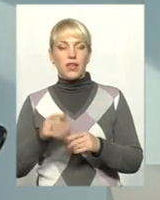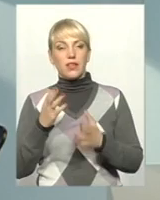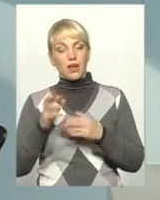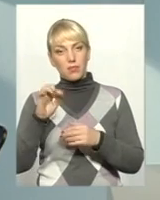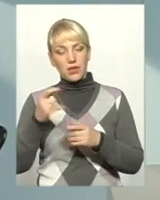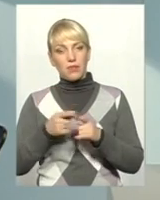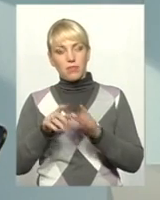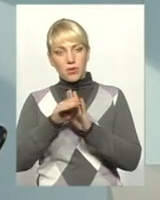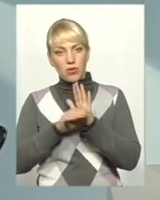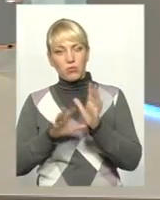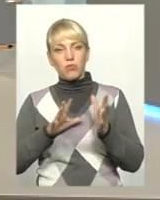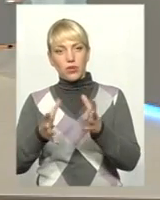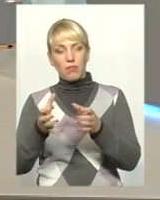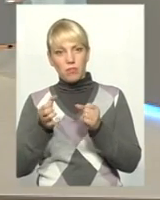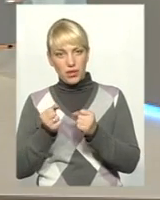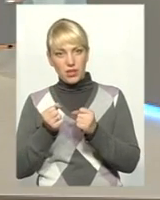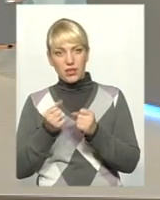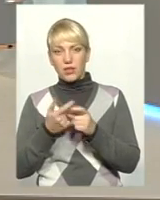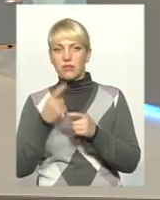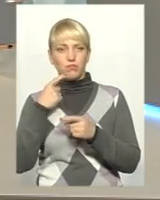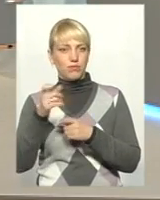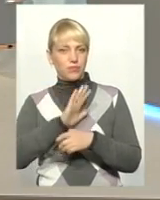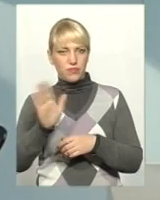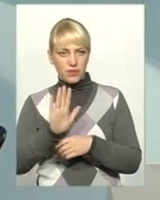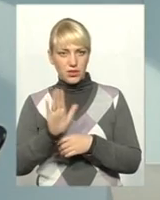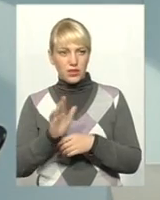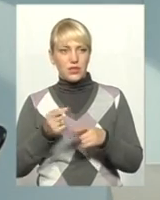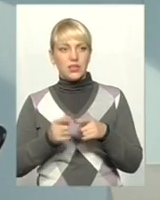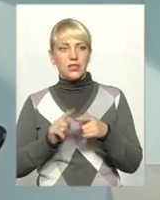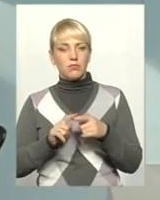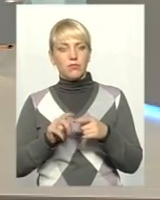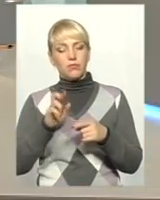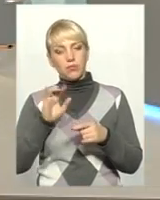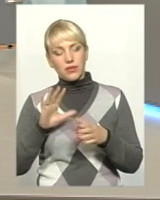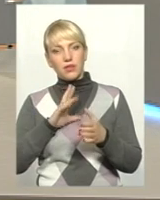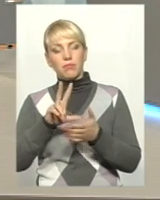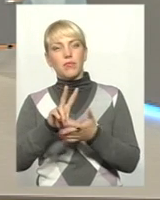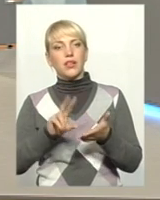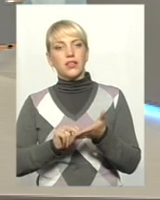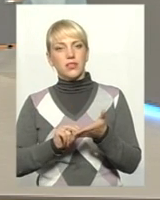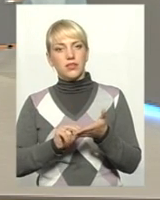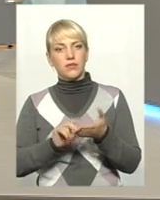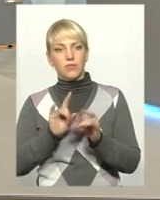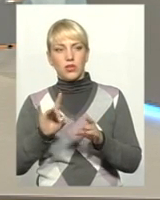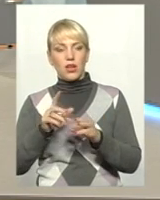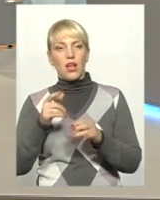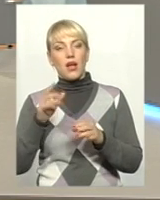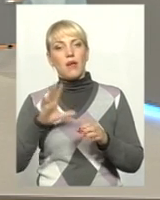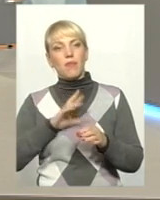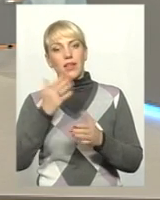прийняла, це не як докір, це просто як шансів було більше? Приклад, дуже більше. Тому